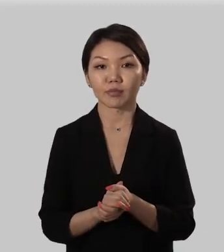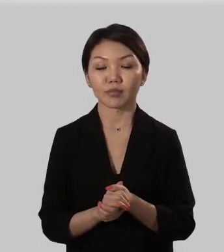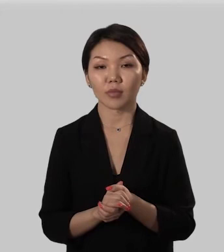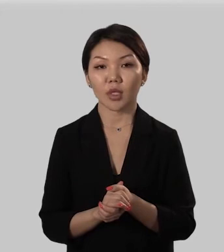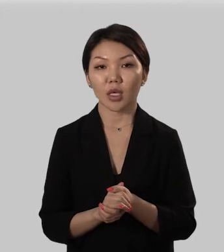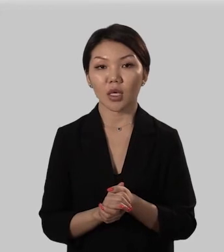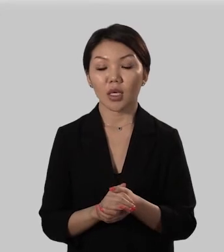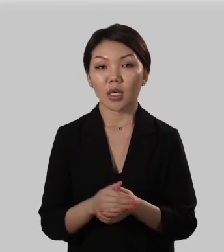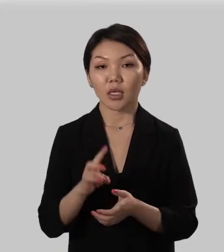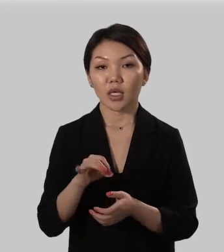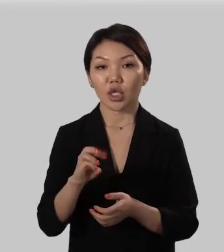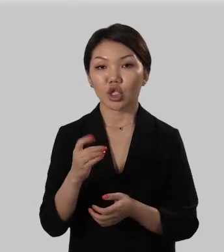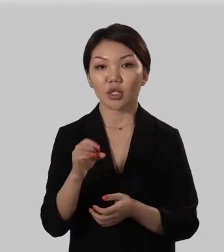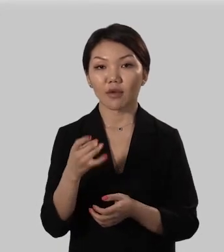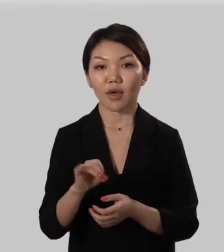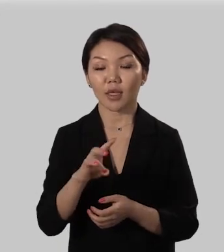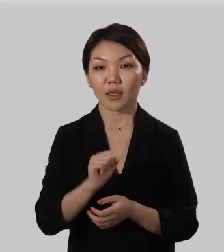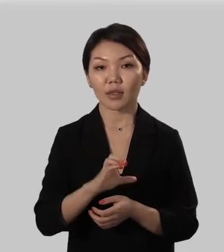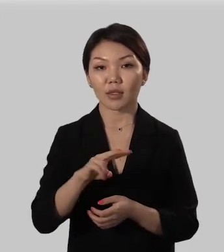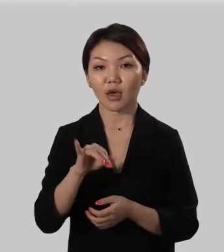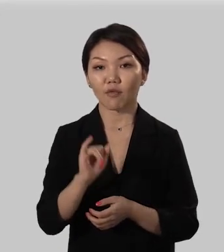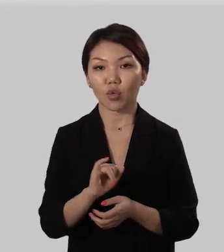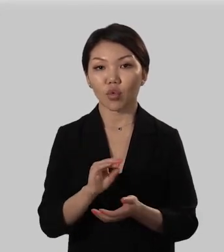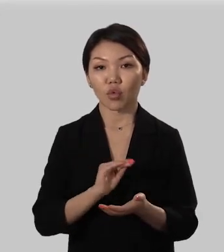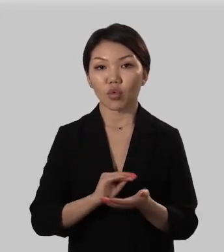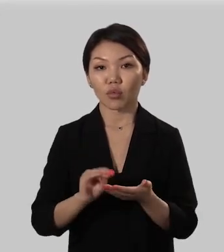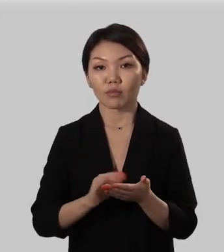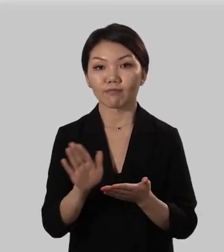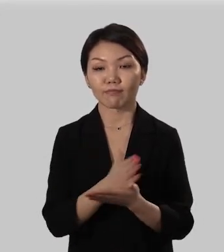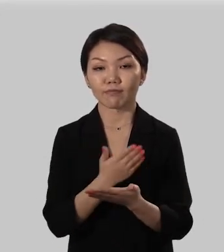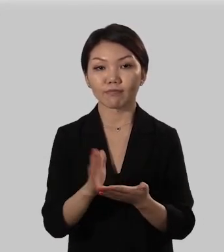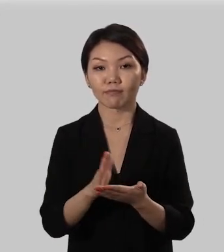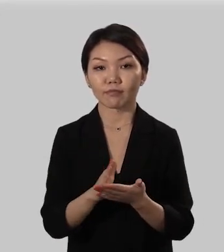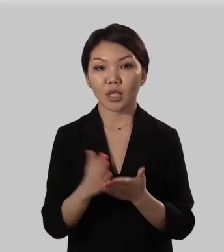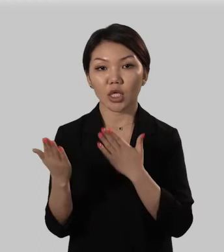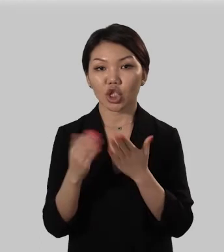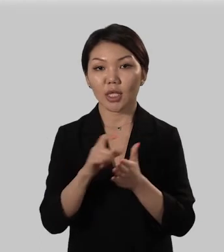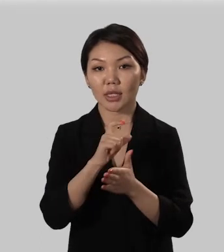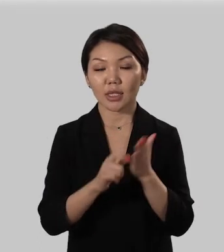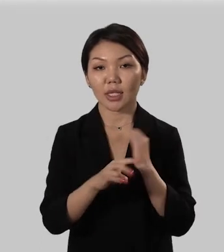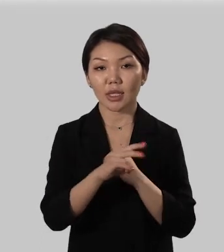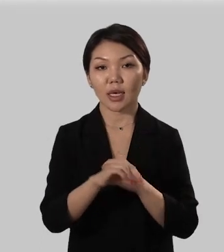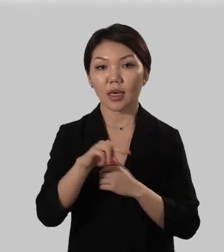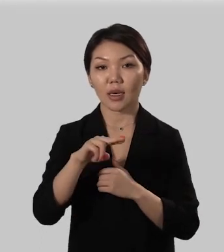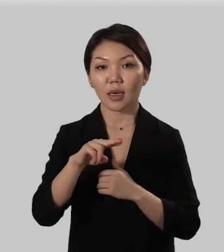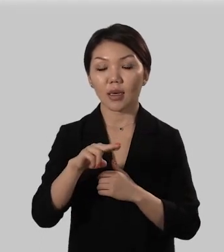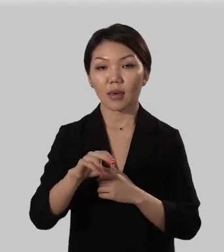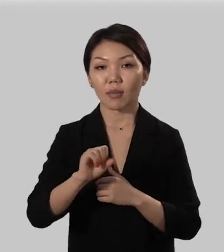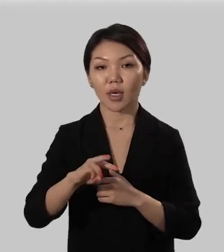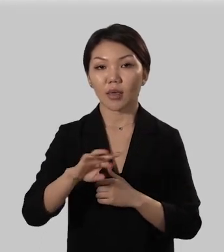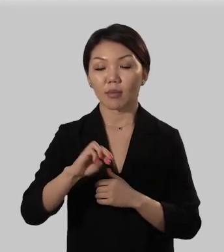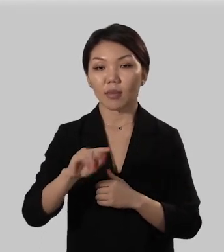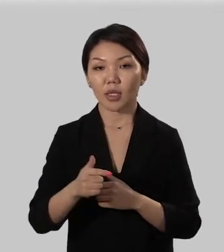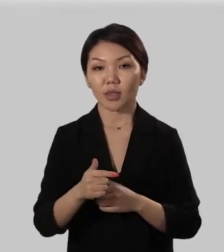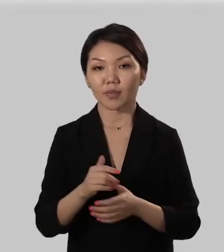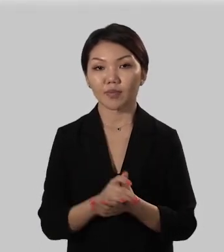рассчитывай на славу существительное с предлогом читать стихи на память на речи не надейся только